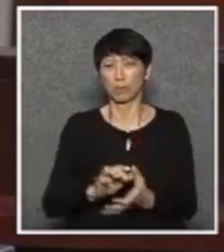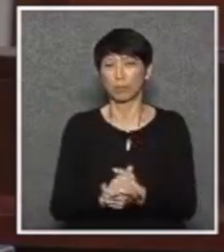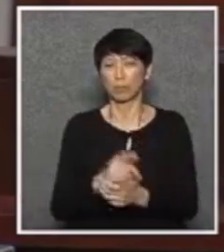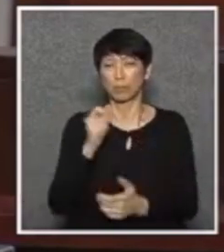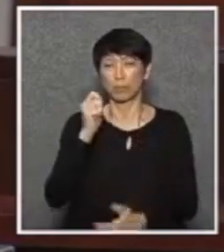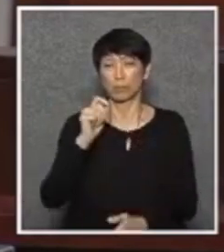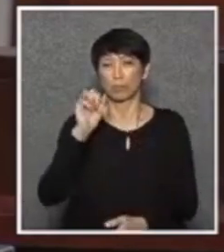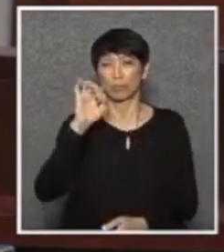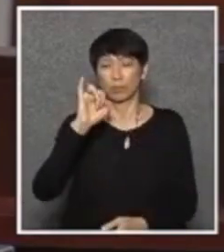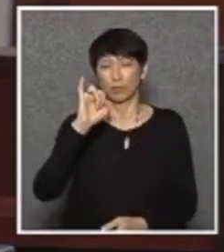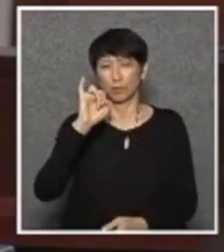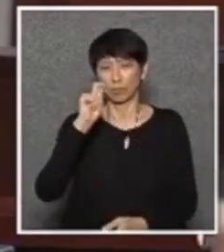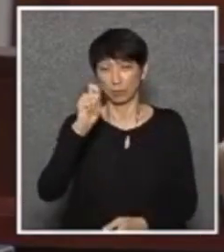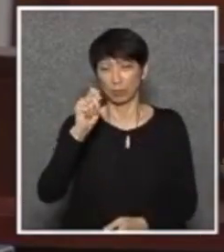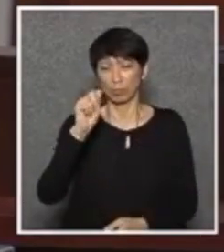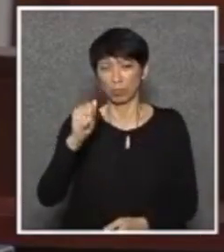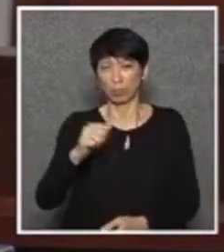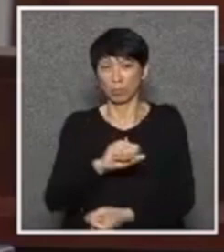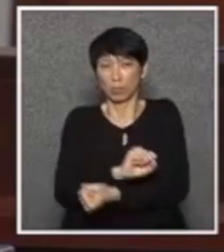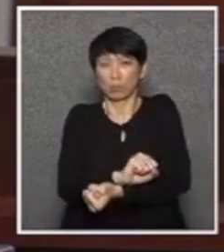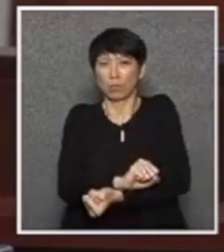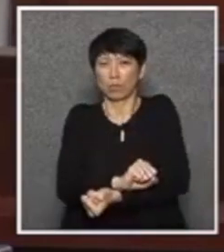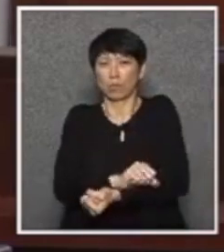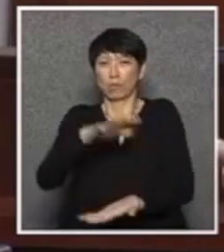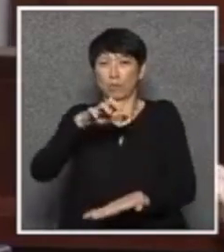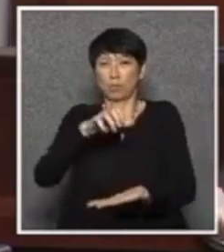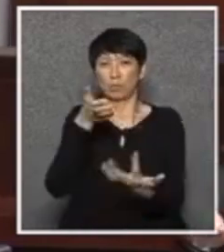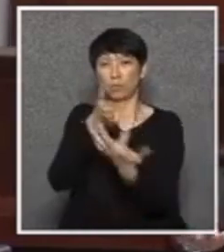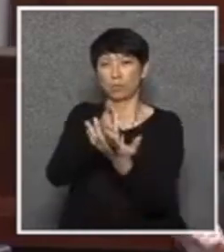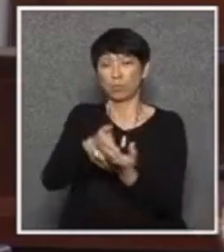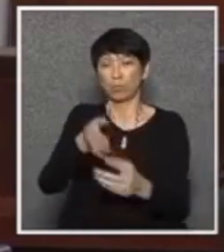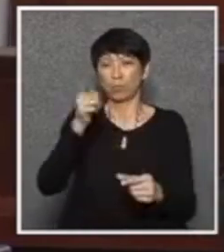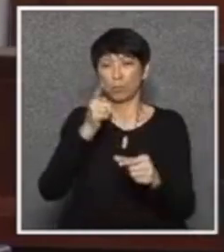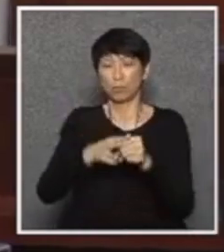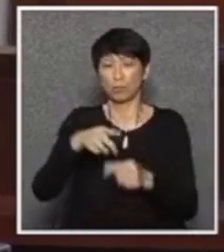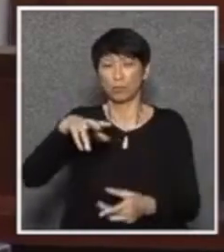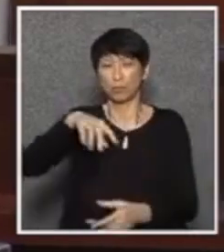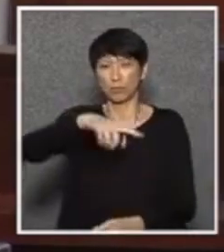住隻手來佔中，那有什麼分別？自綁手腳，